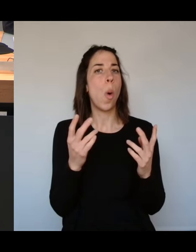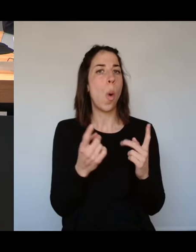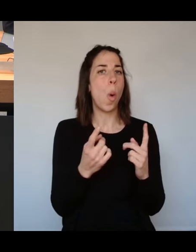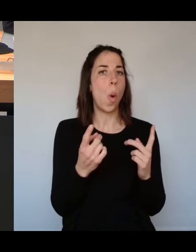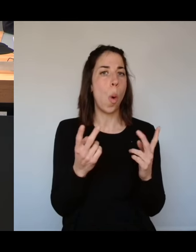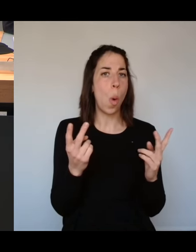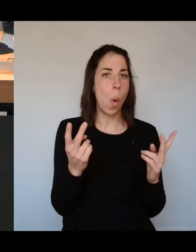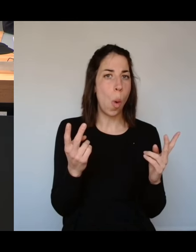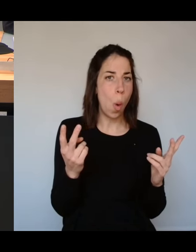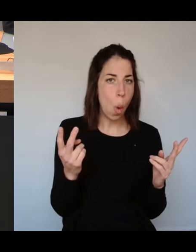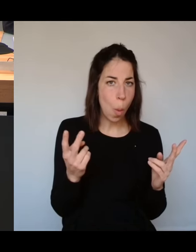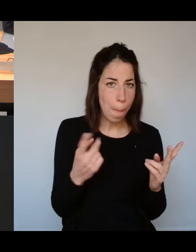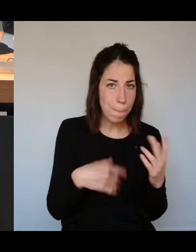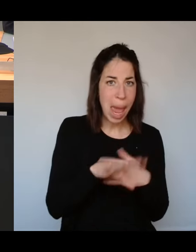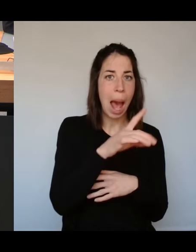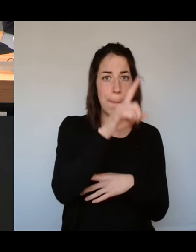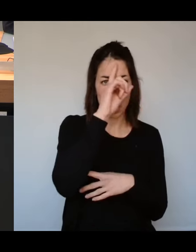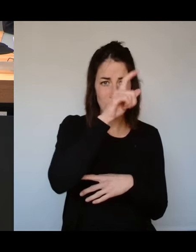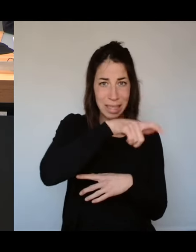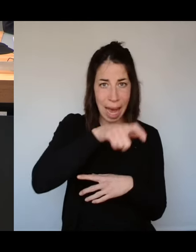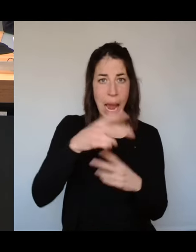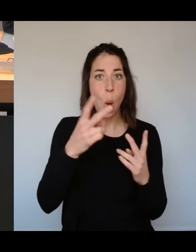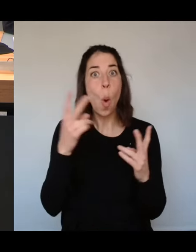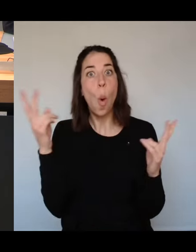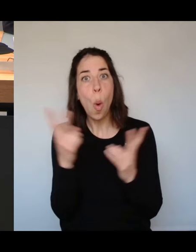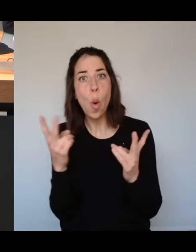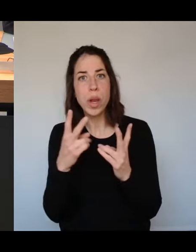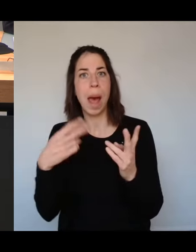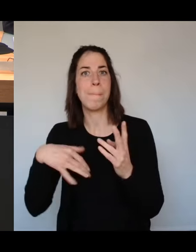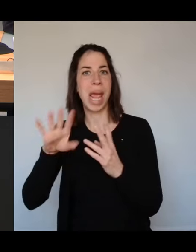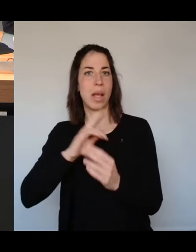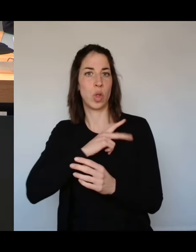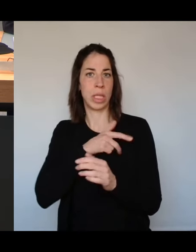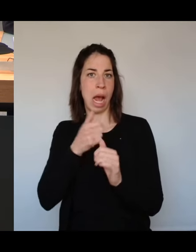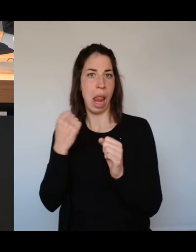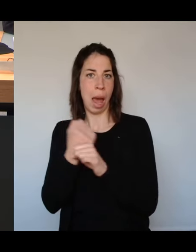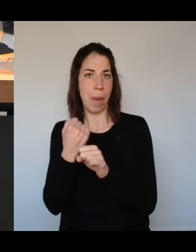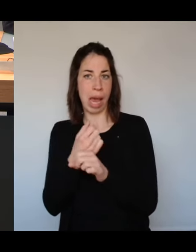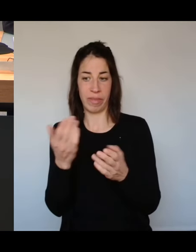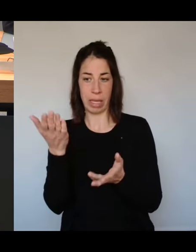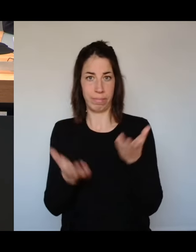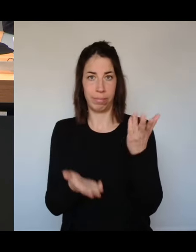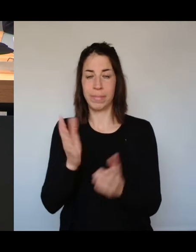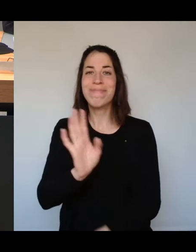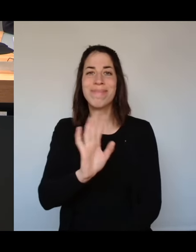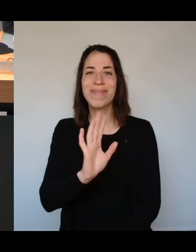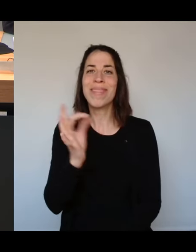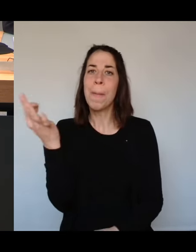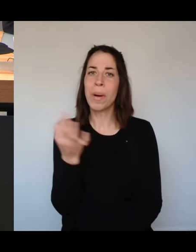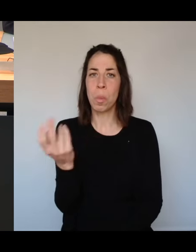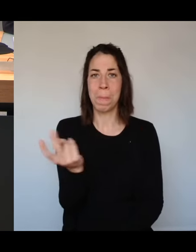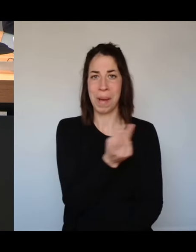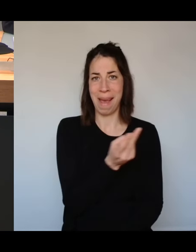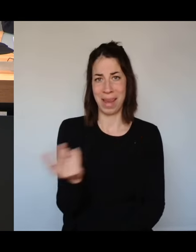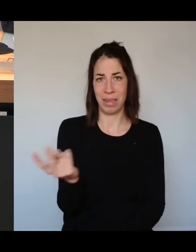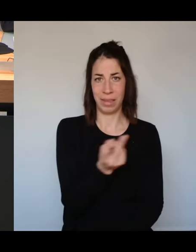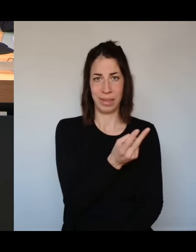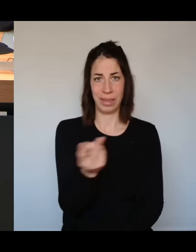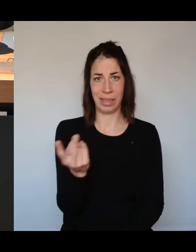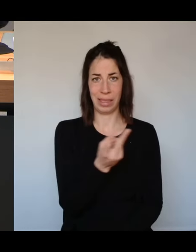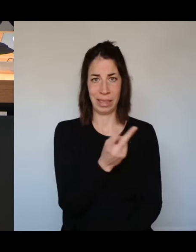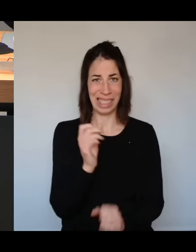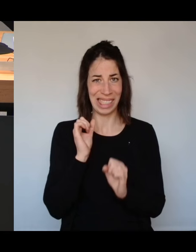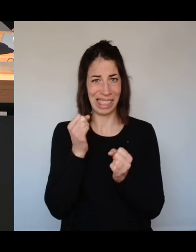und Sozialarbeit haben, sondern dass wir beides brauchen. Und das ist auch relativ leicht zu erkennen, wenn man sich die